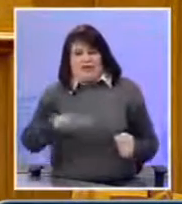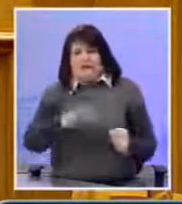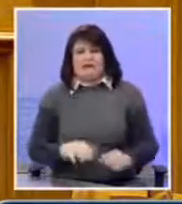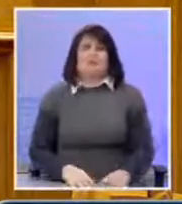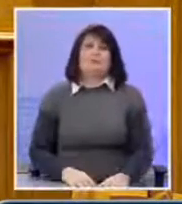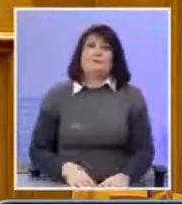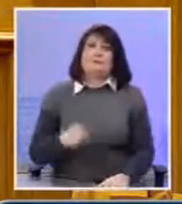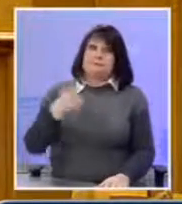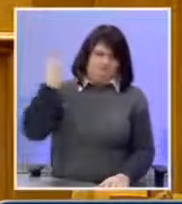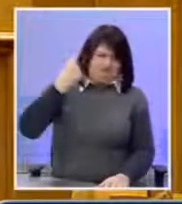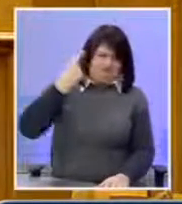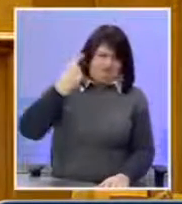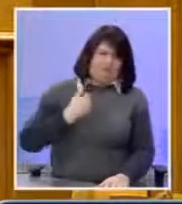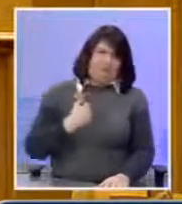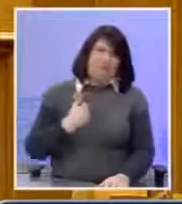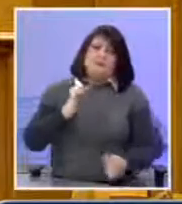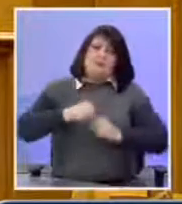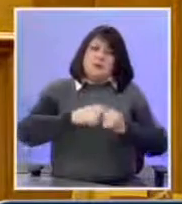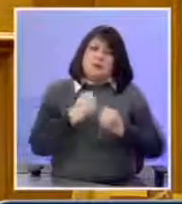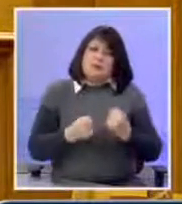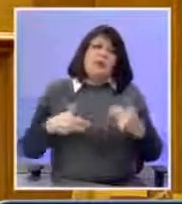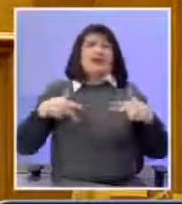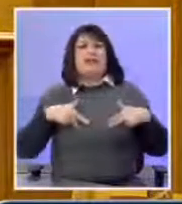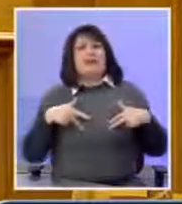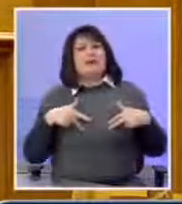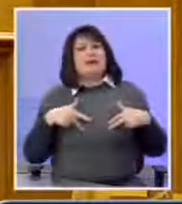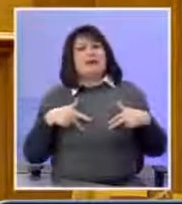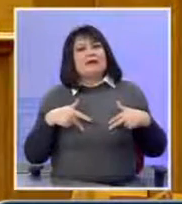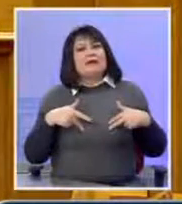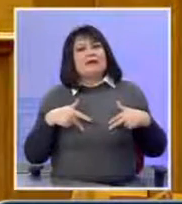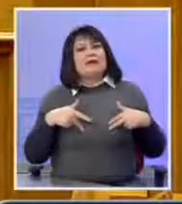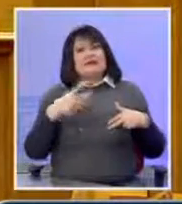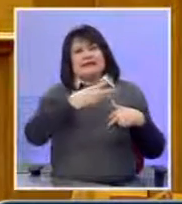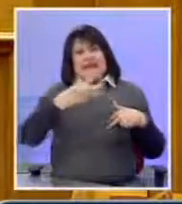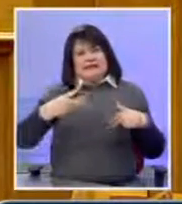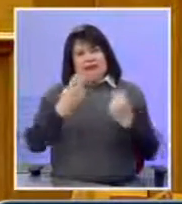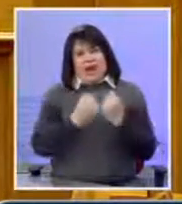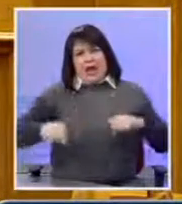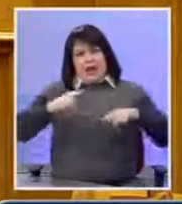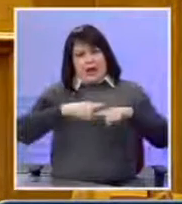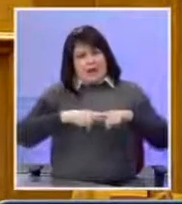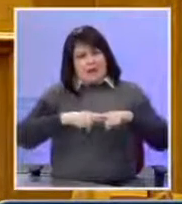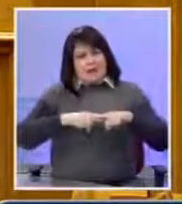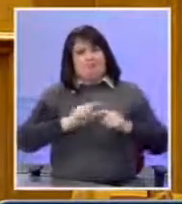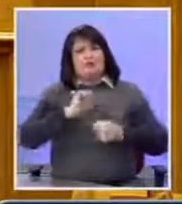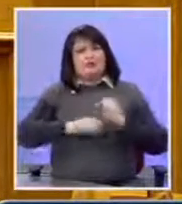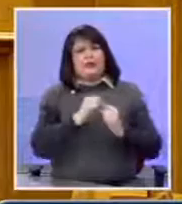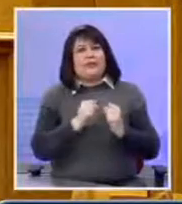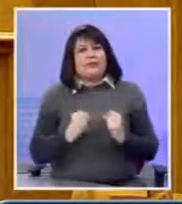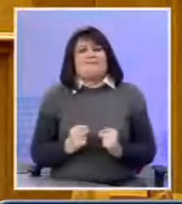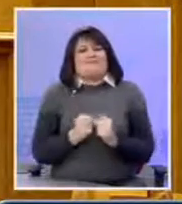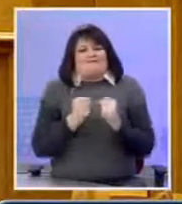κάνετε κριτική στην προσπάθεια της κυβέρνησης ΣΥΡΙΖΑ-ΑΝΕΛ να σταθεί η χώρα